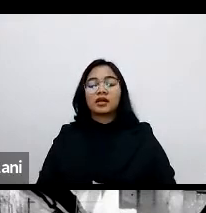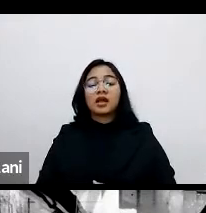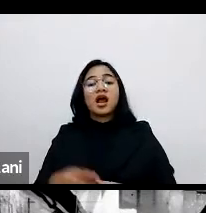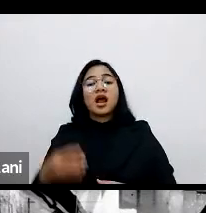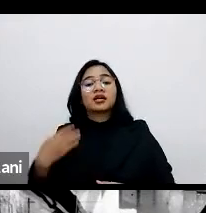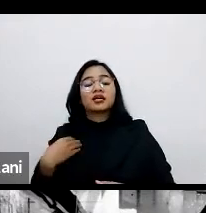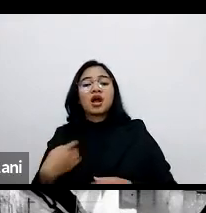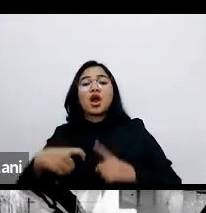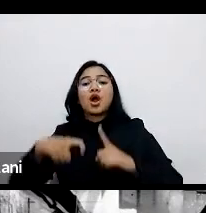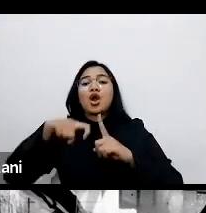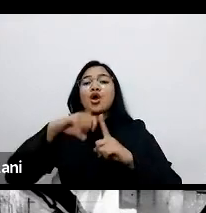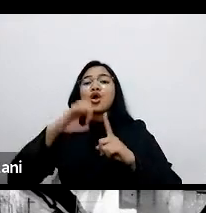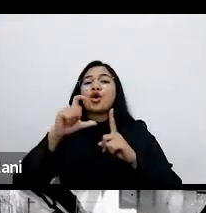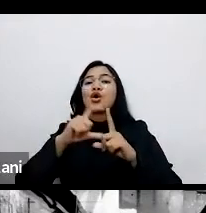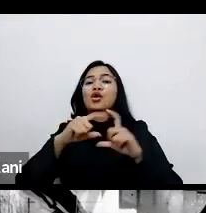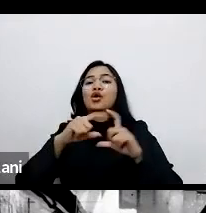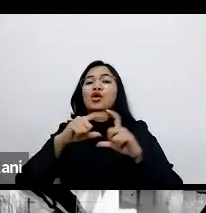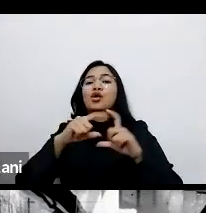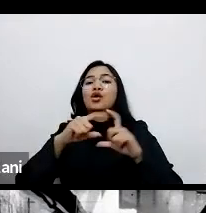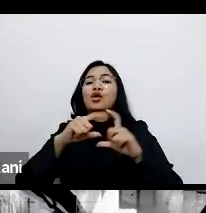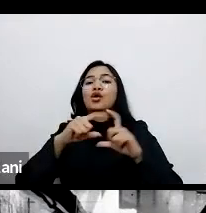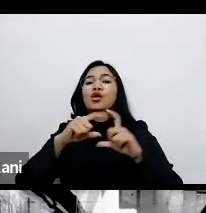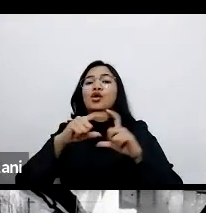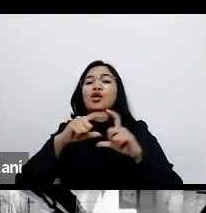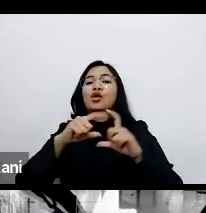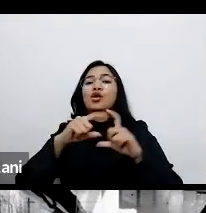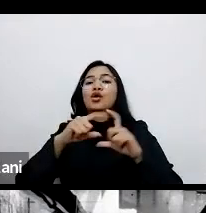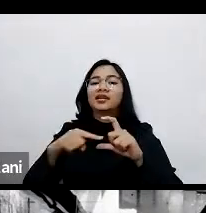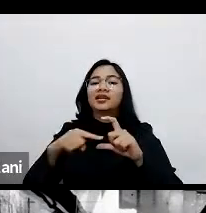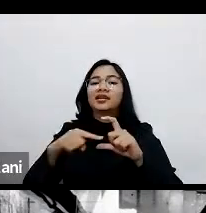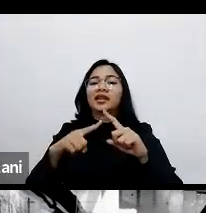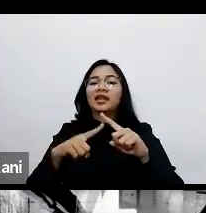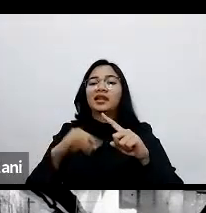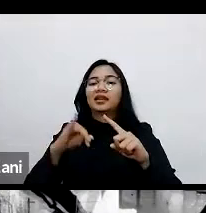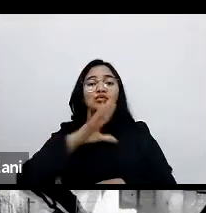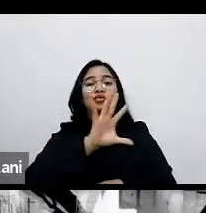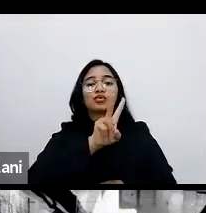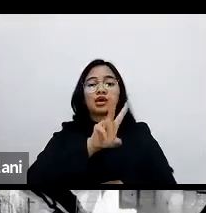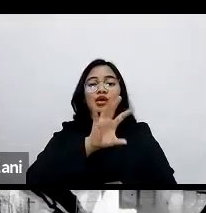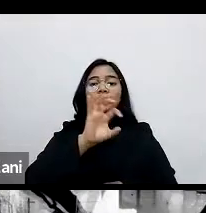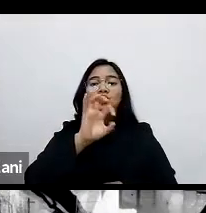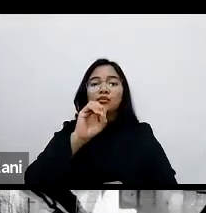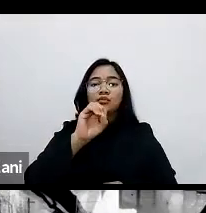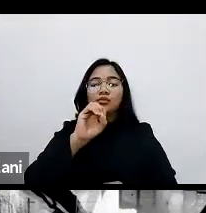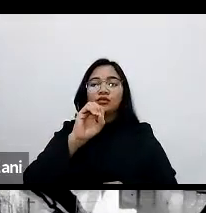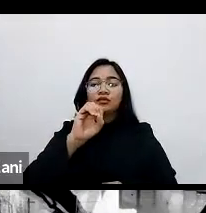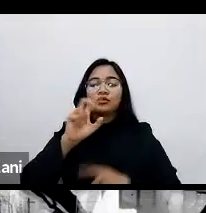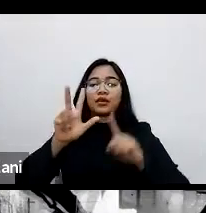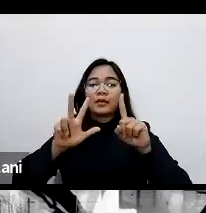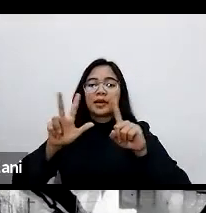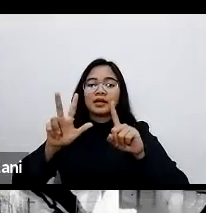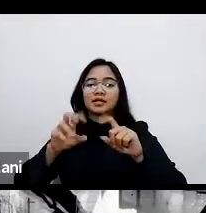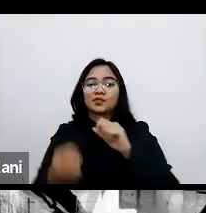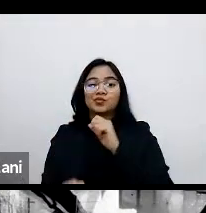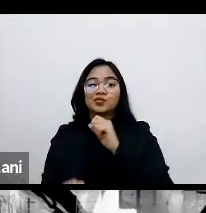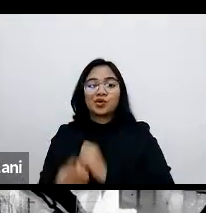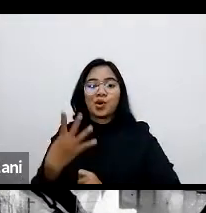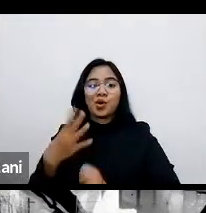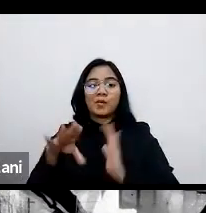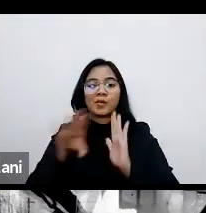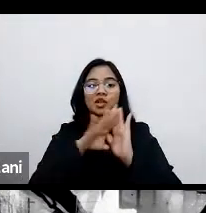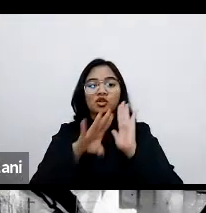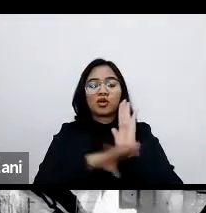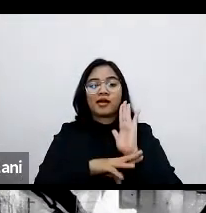kode perilaku, kalau nggak salah tahun 2018 gitu, muncul peraturan rektor mengenai kode etik dan juga